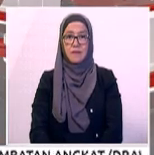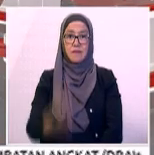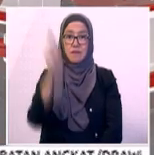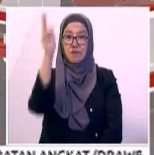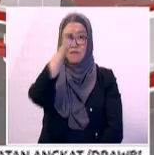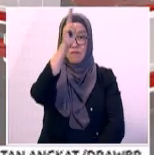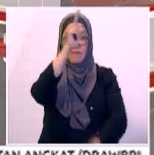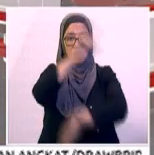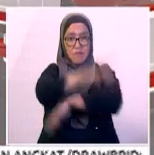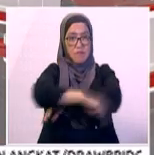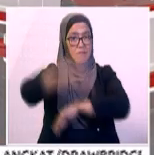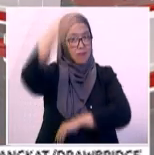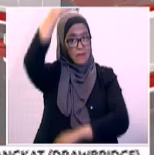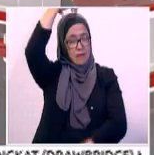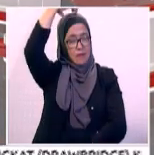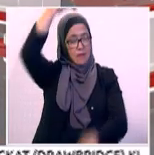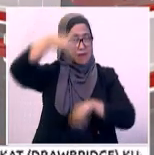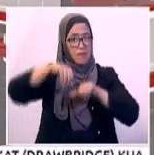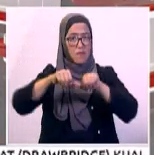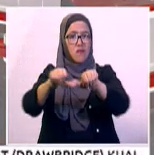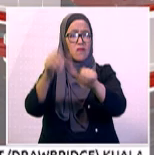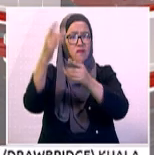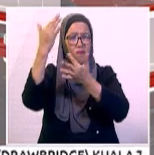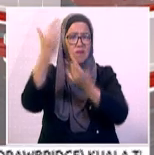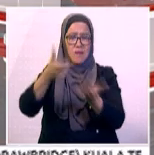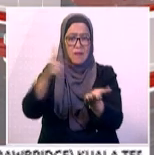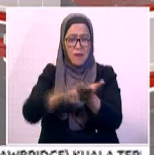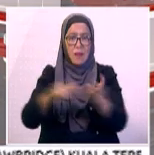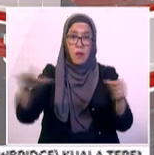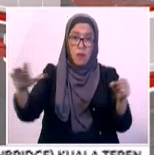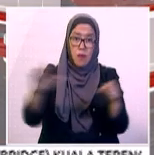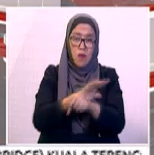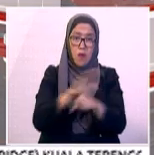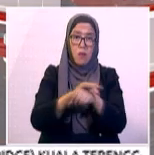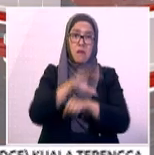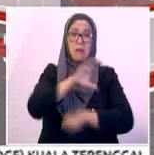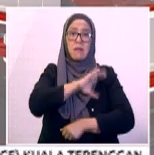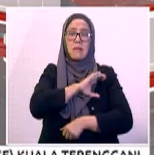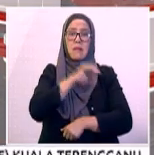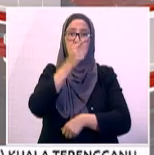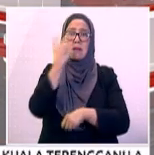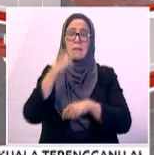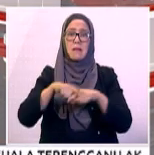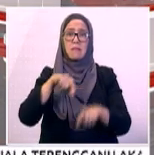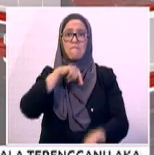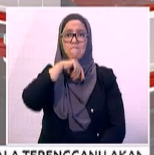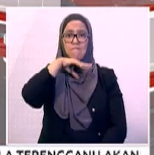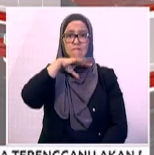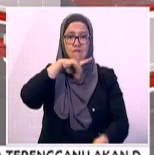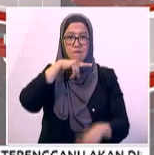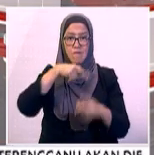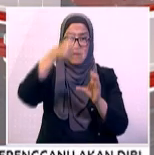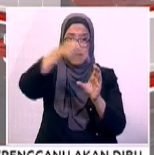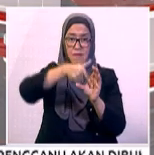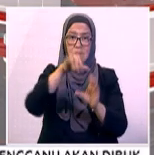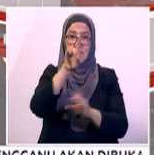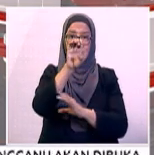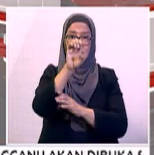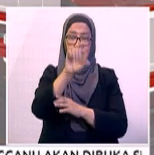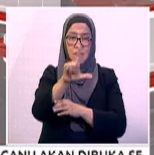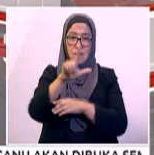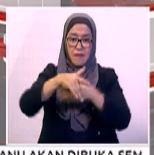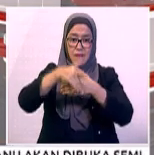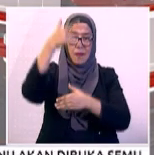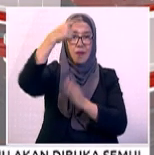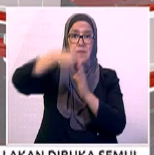Kerajaan Negeri Selangor masih menunggu laporan penuh polis berhubung pencemaran minyak diesel di Sungai Selangor awal bulan ini. Menurut Menteri Besar